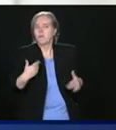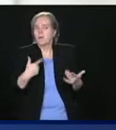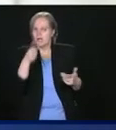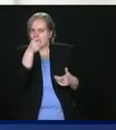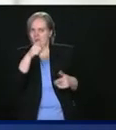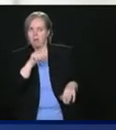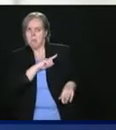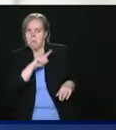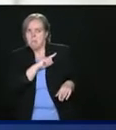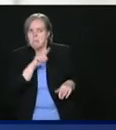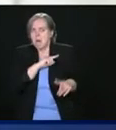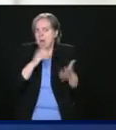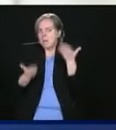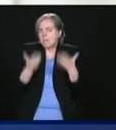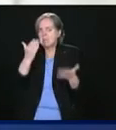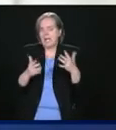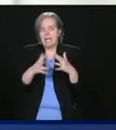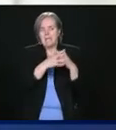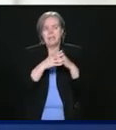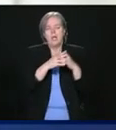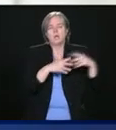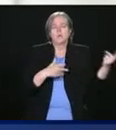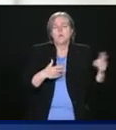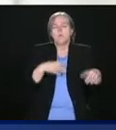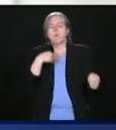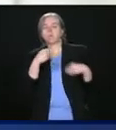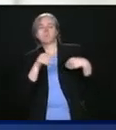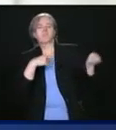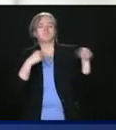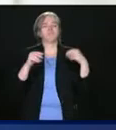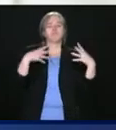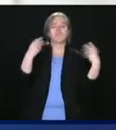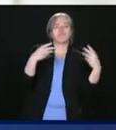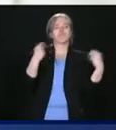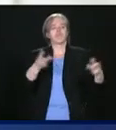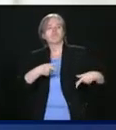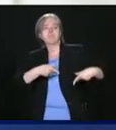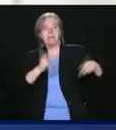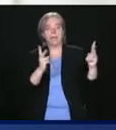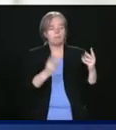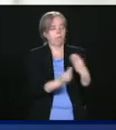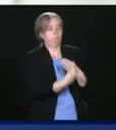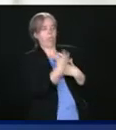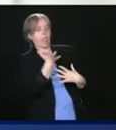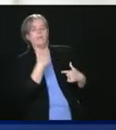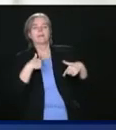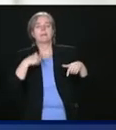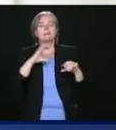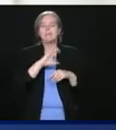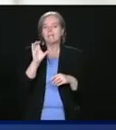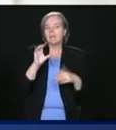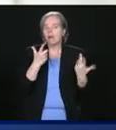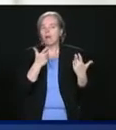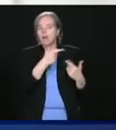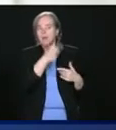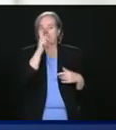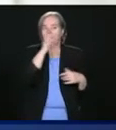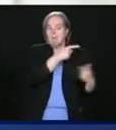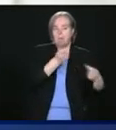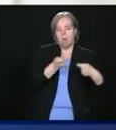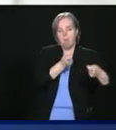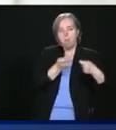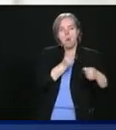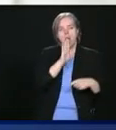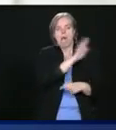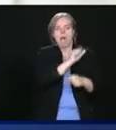président est trop rapidement vers un déconfinement? Est-ce que c'est parce que vous avez l'impression qu'ils ne savent pas ou qu'ils sont incapables pour l'instant de bien gérer